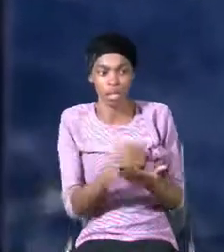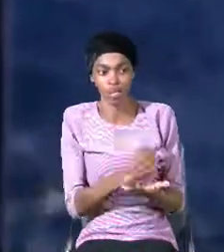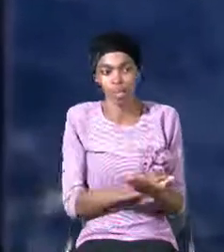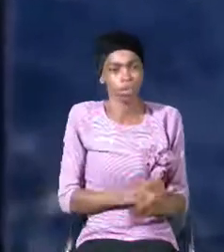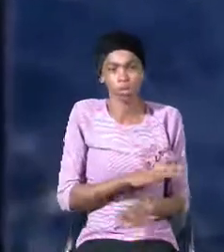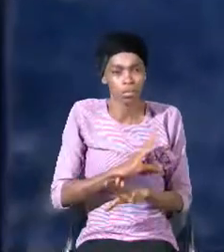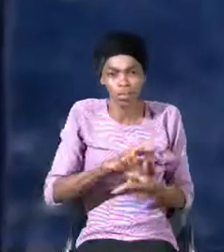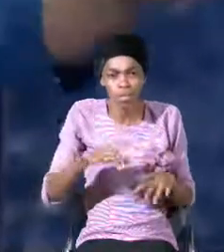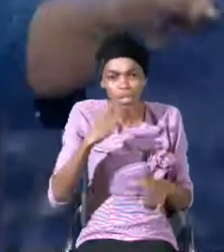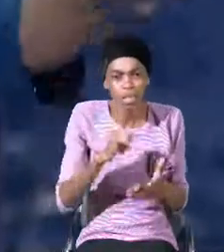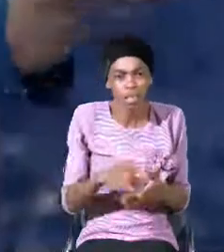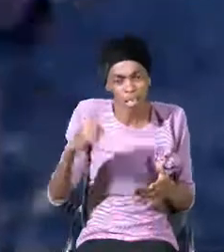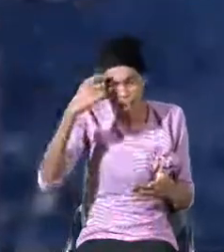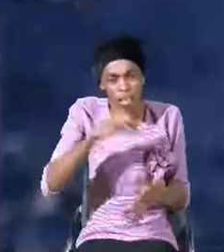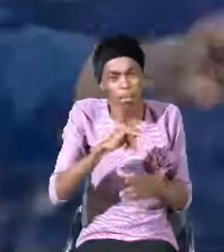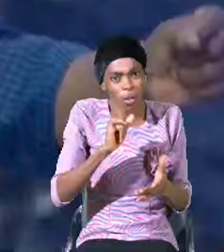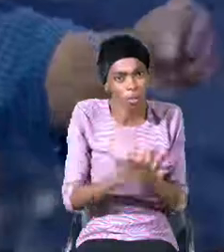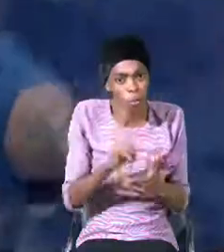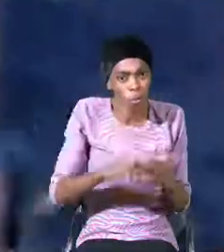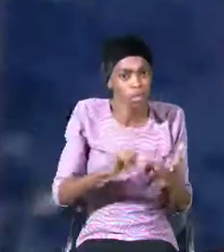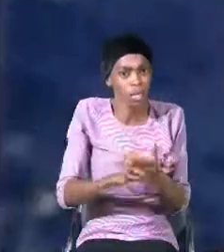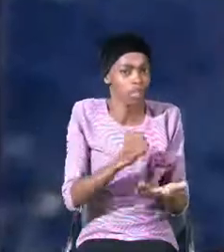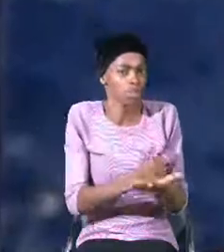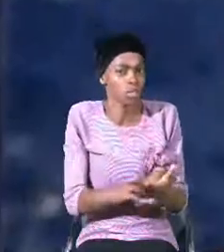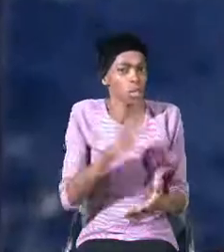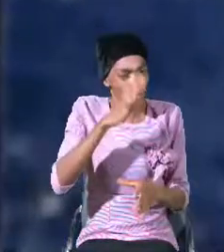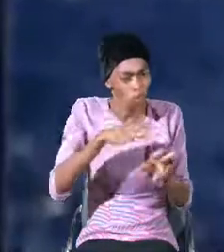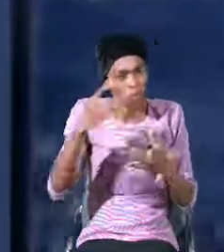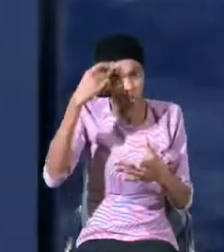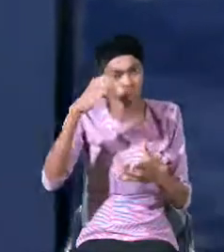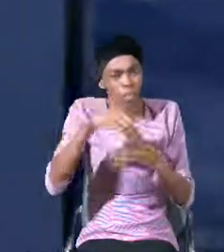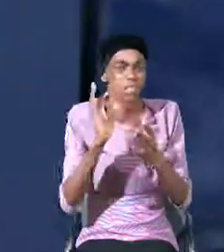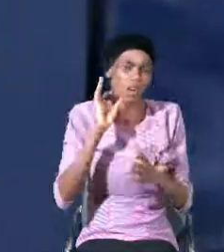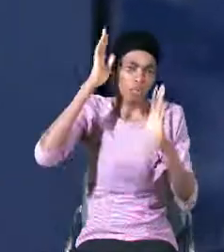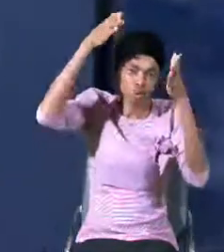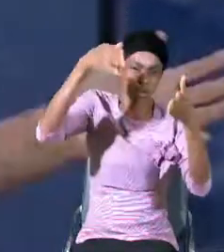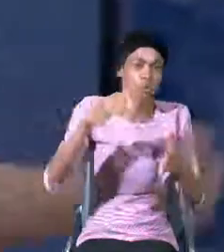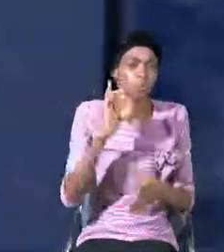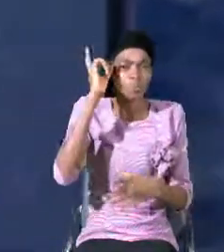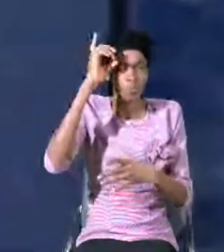cela. Ce que ce sujet-là, cette matière te donnera dans l'avenir.